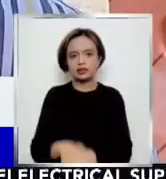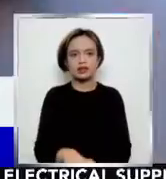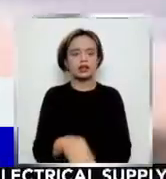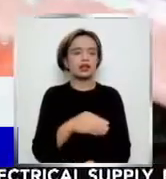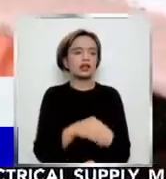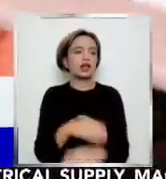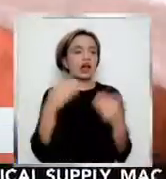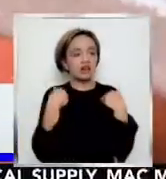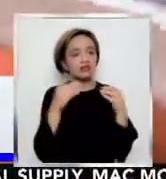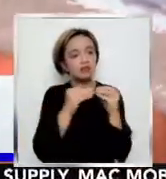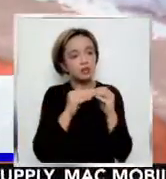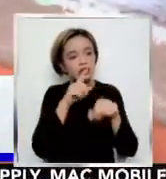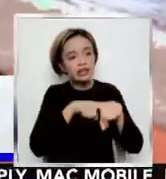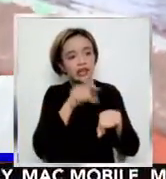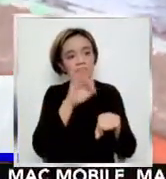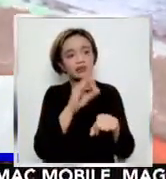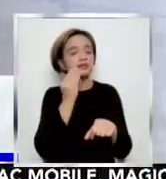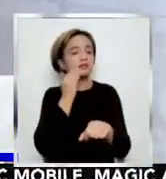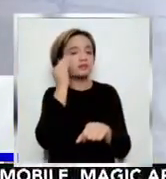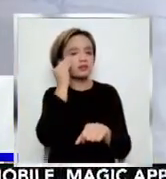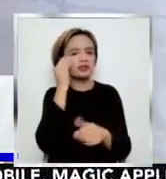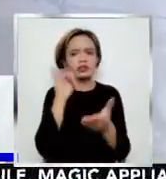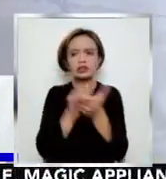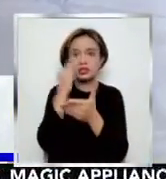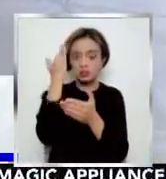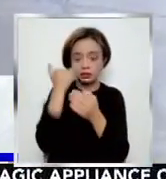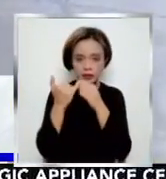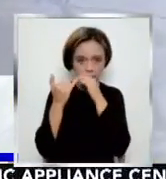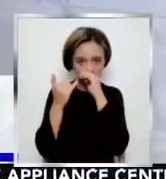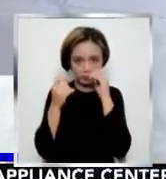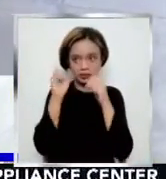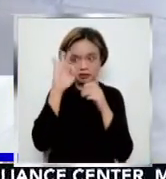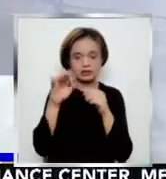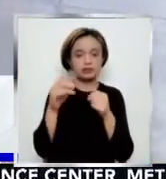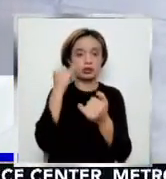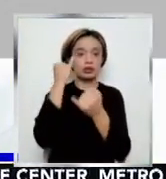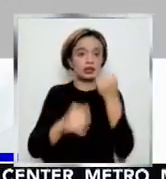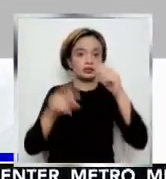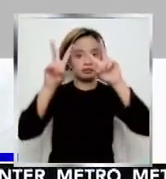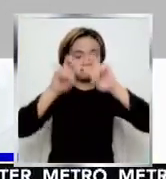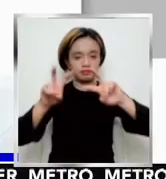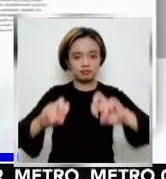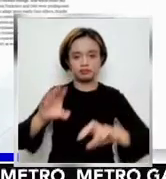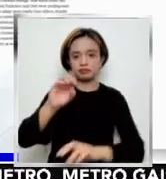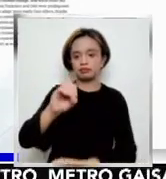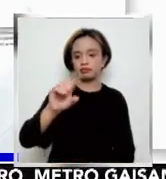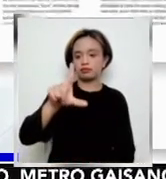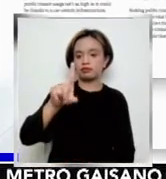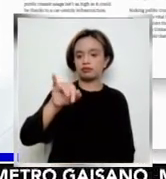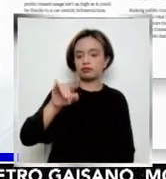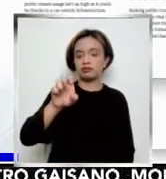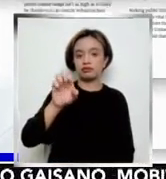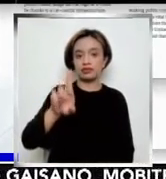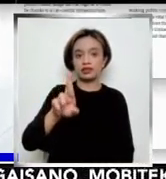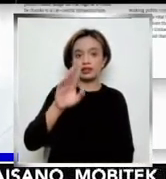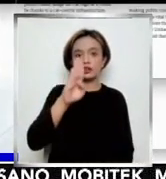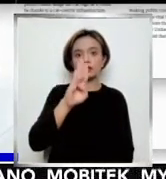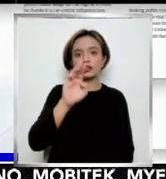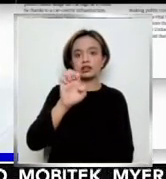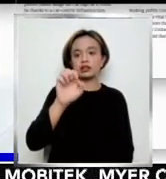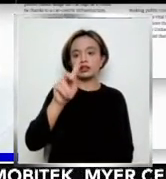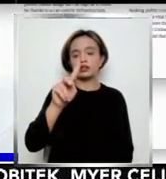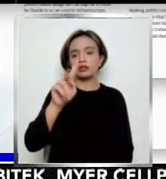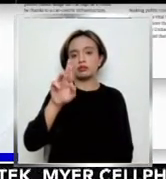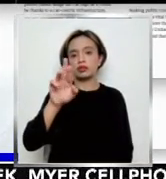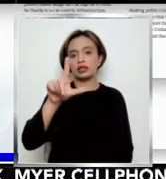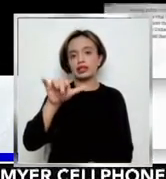maaga pa ako. Kaya nakapagtataka pa ba kung sa huling pag-aaral ng Oliver Wyman Forum ng Berkeley University sa 60 syudad sa iba't